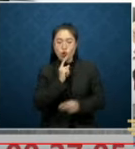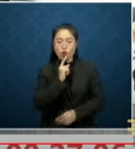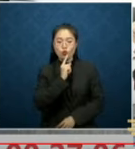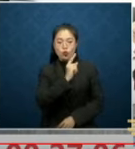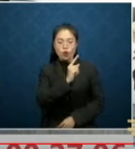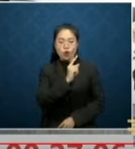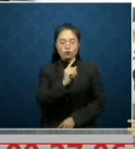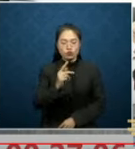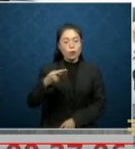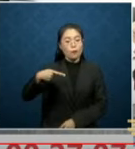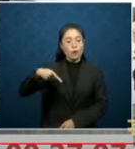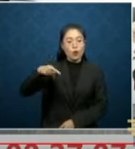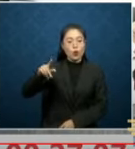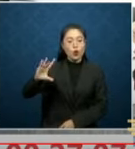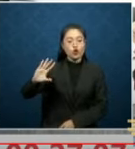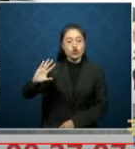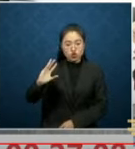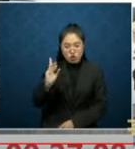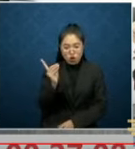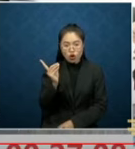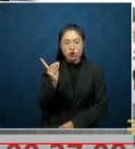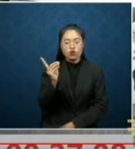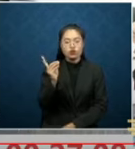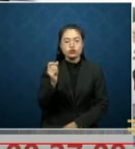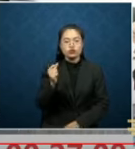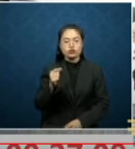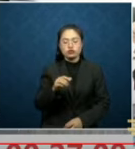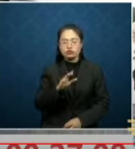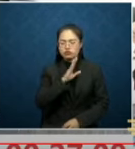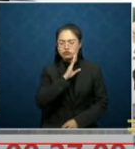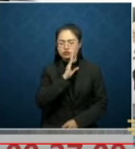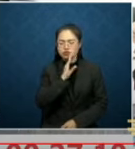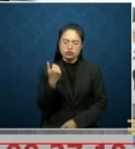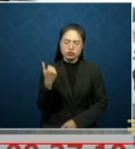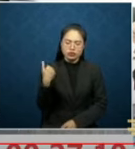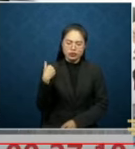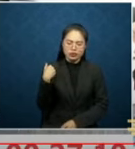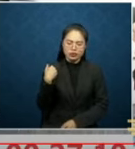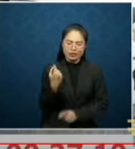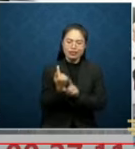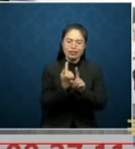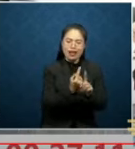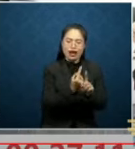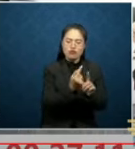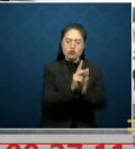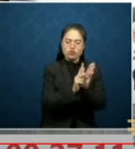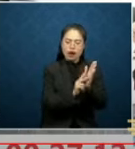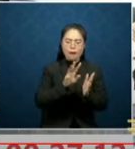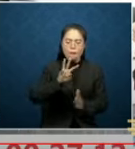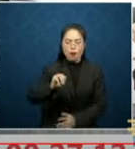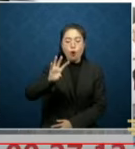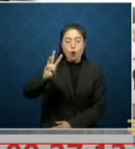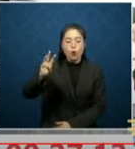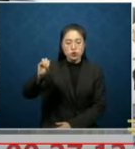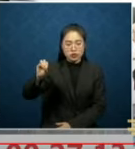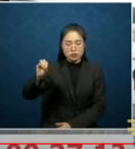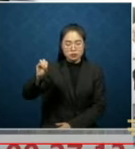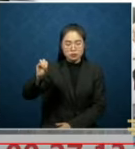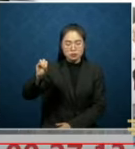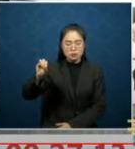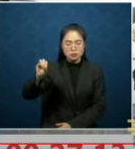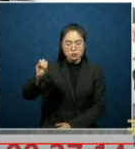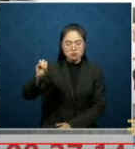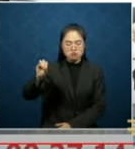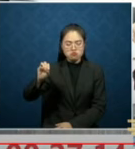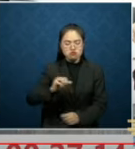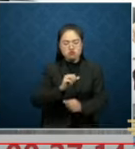กล่าวหาปปช.นะครับกล่าวหาปปช.ตามมาตรา60ของพระราชบัญญัติป้องกันและปราบปร